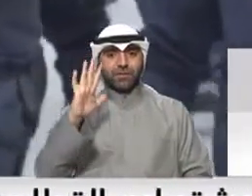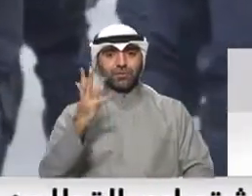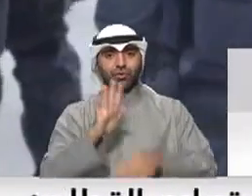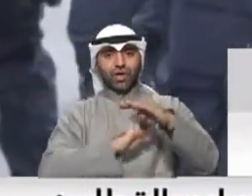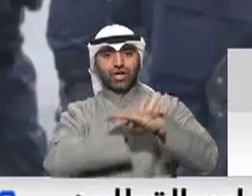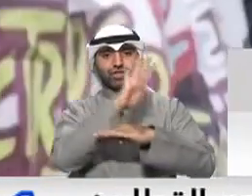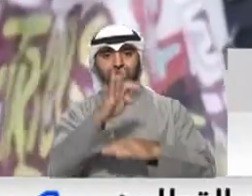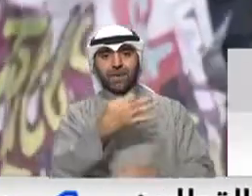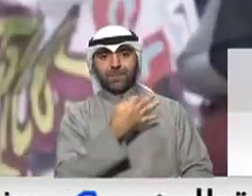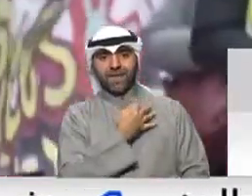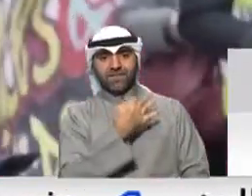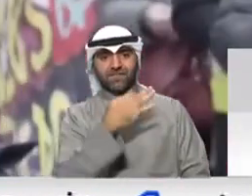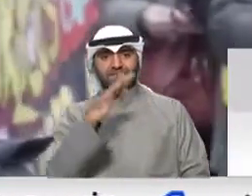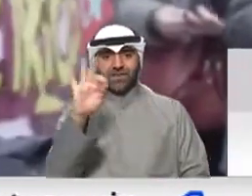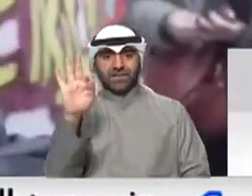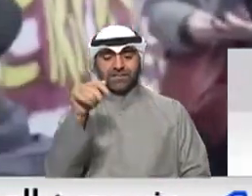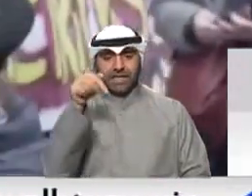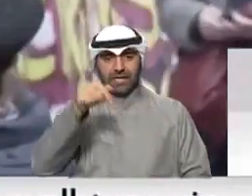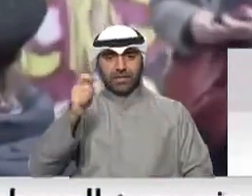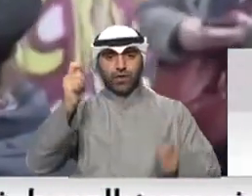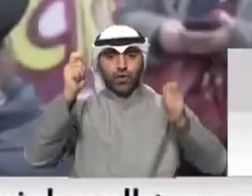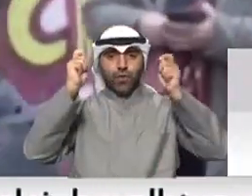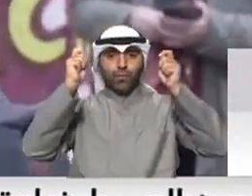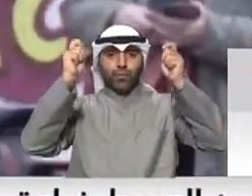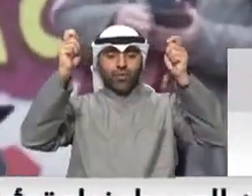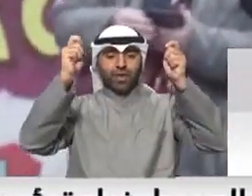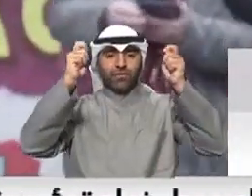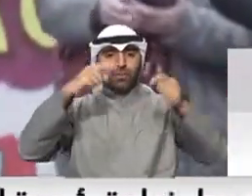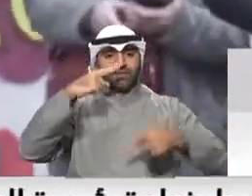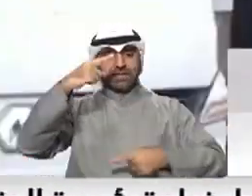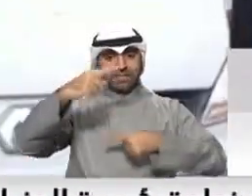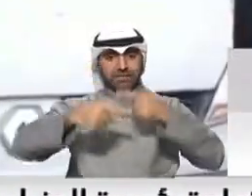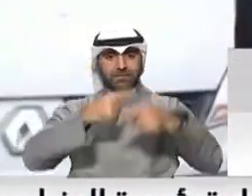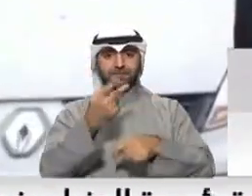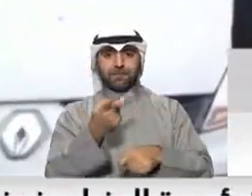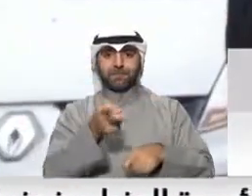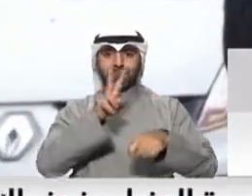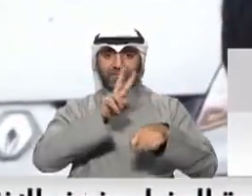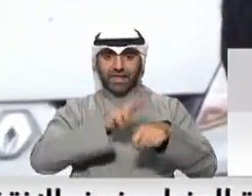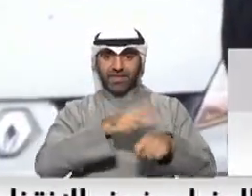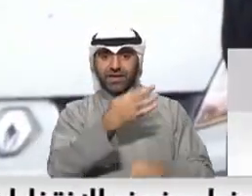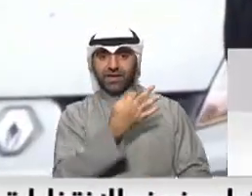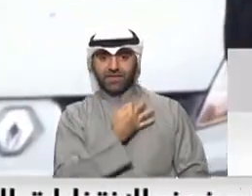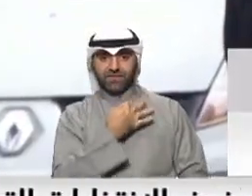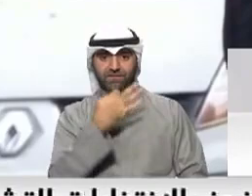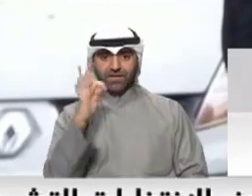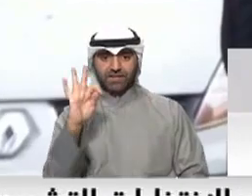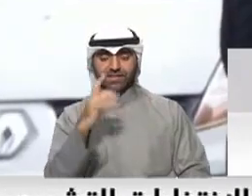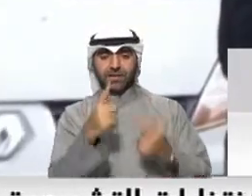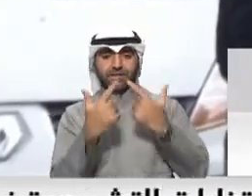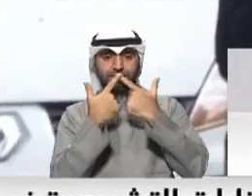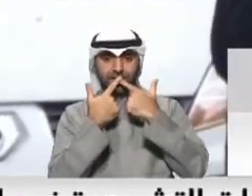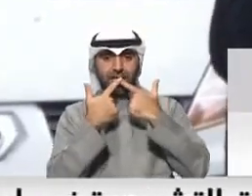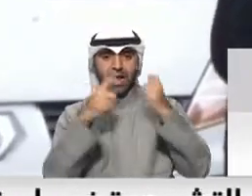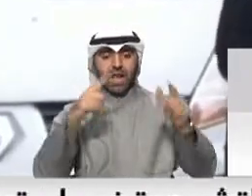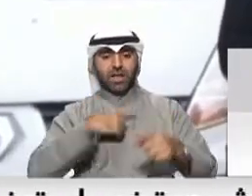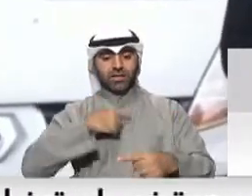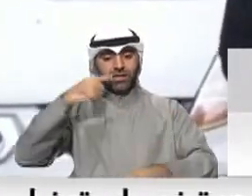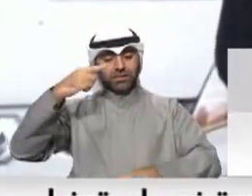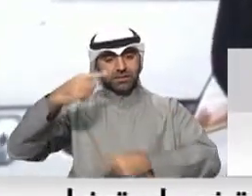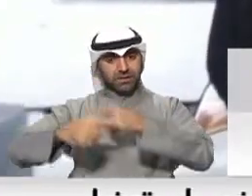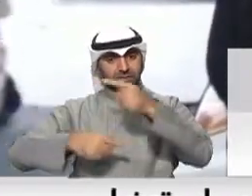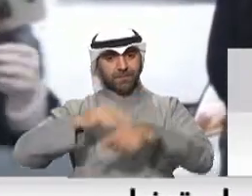خططها ومن المقرر ان تنظم هذا الاسبوع مظاهرات ضخمه واضطرابات قابله للتمديد فتشمل